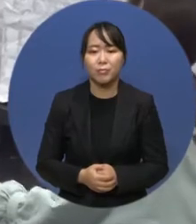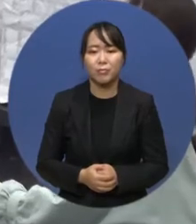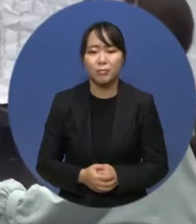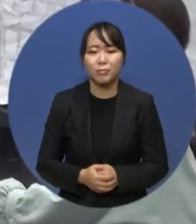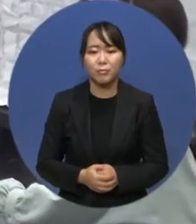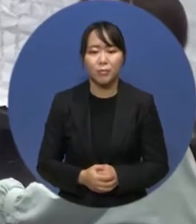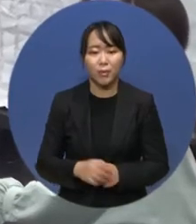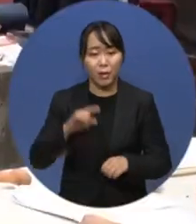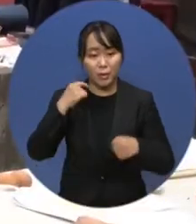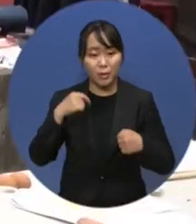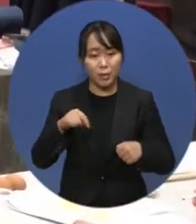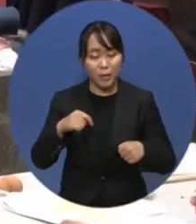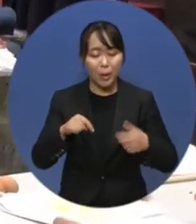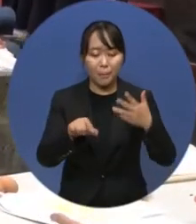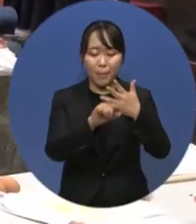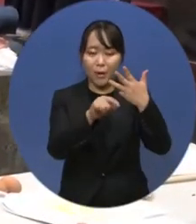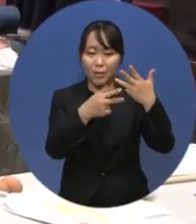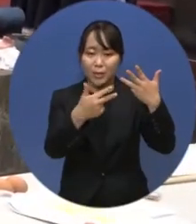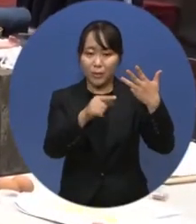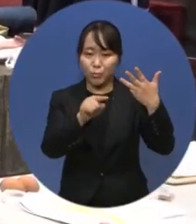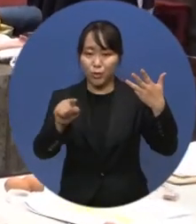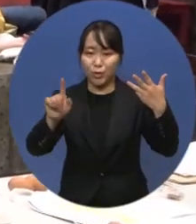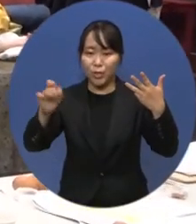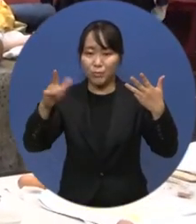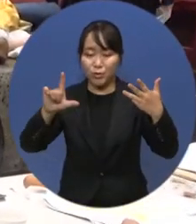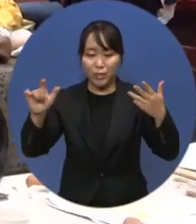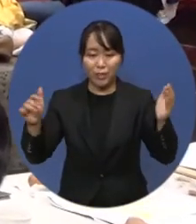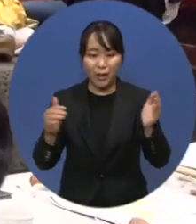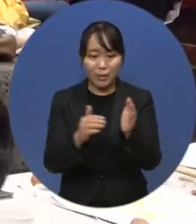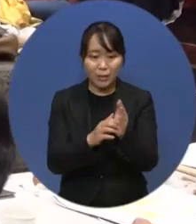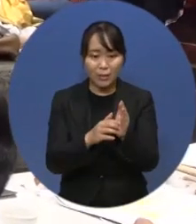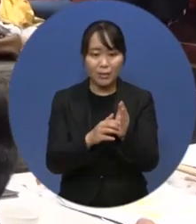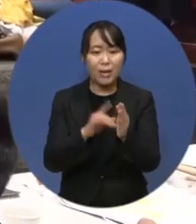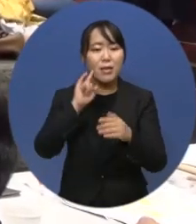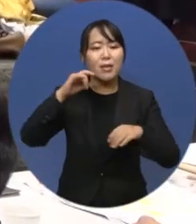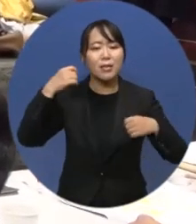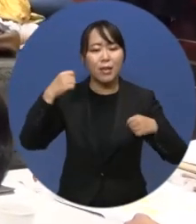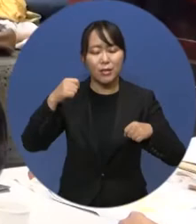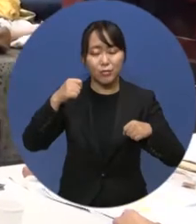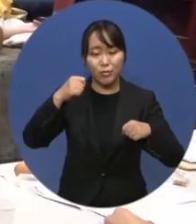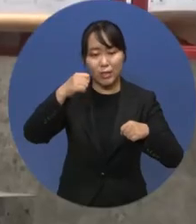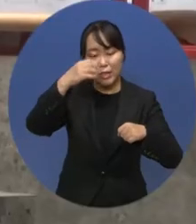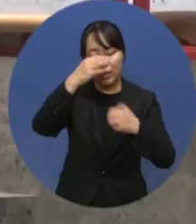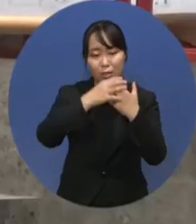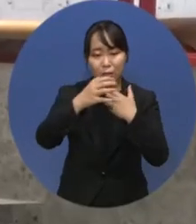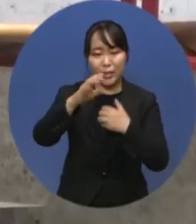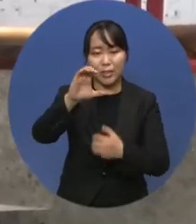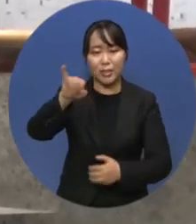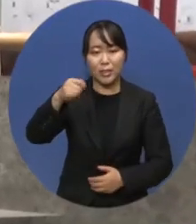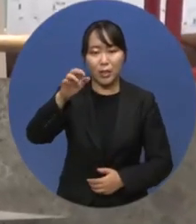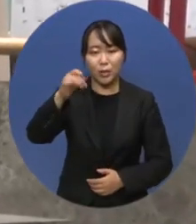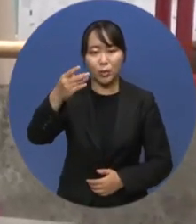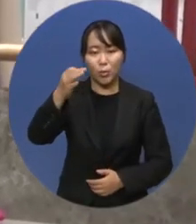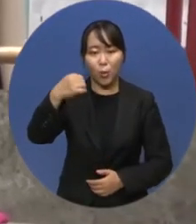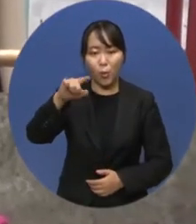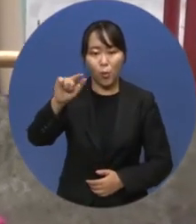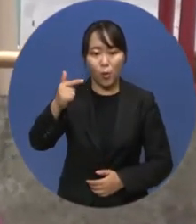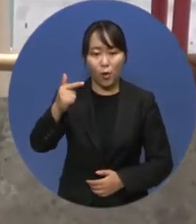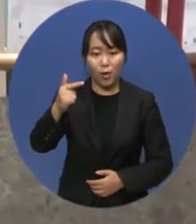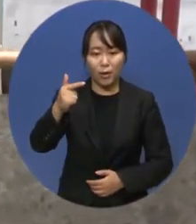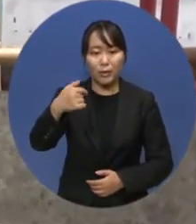연극 레미제라블은 8월 7일부터 16일까지 예술의 전당 CJ 토요일극장에서